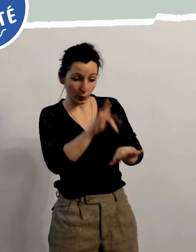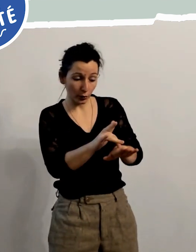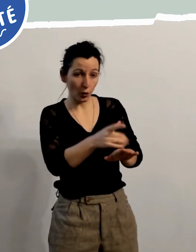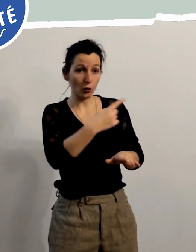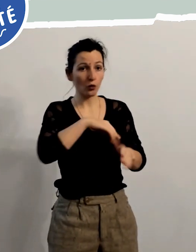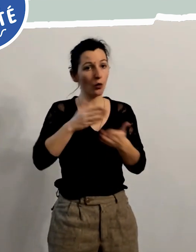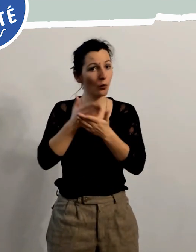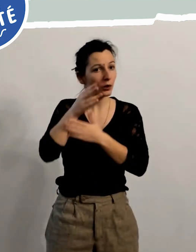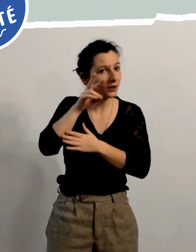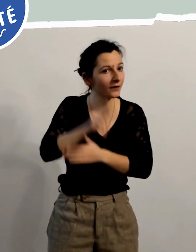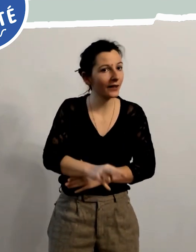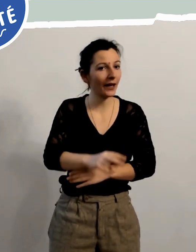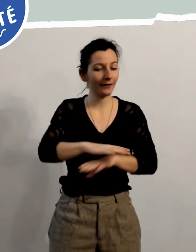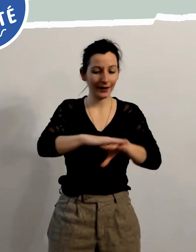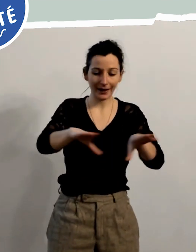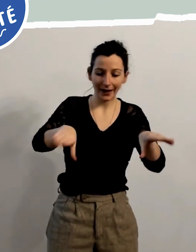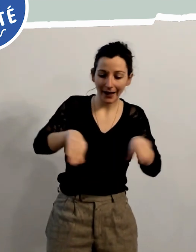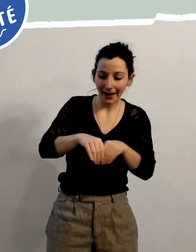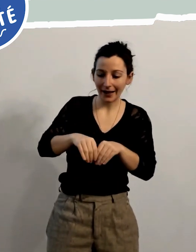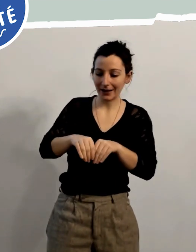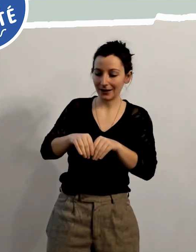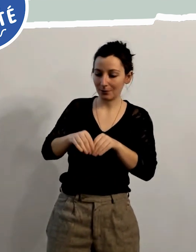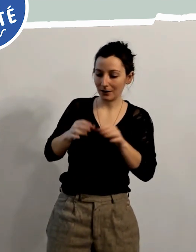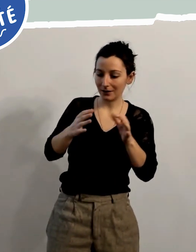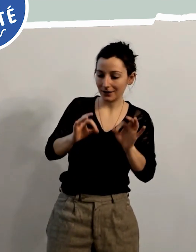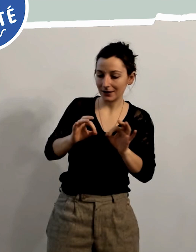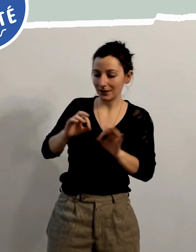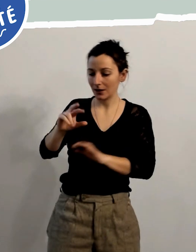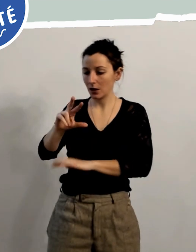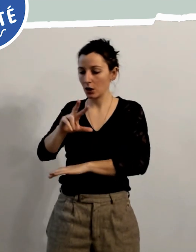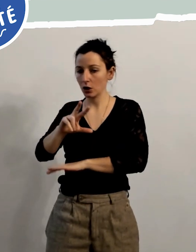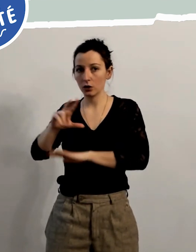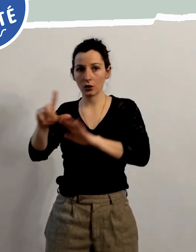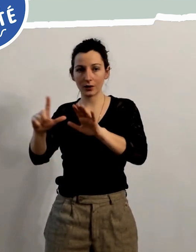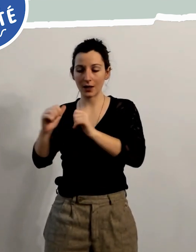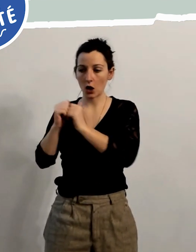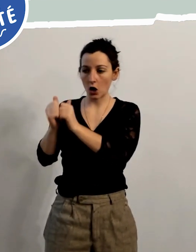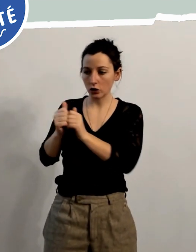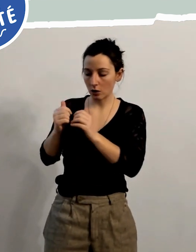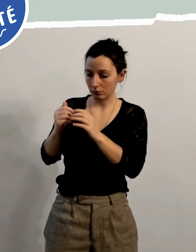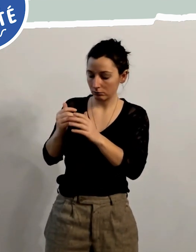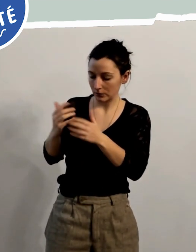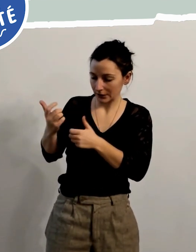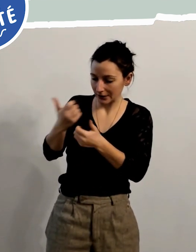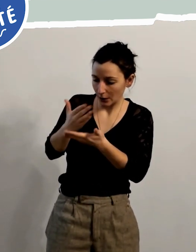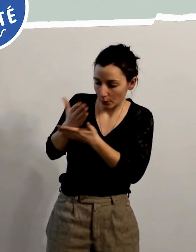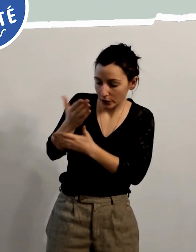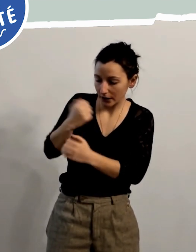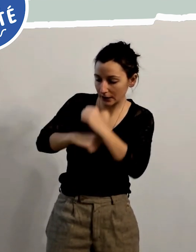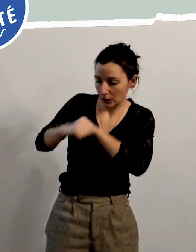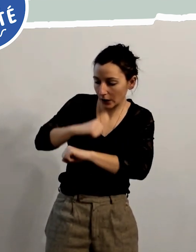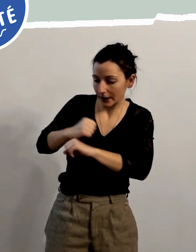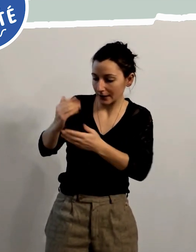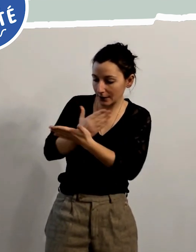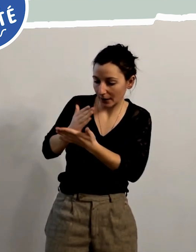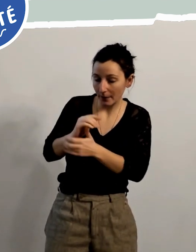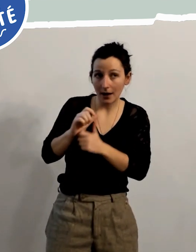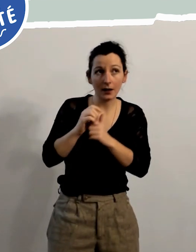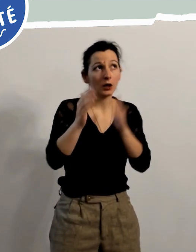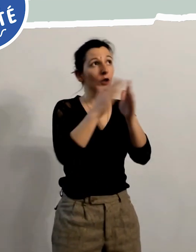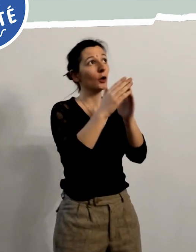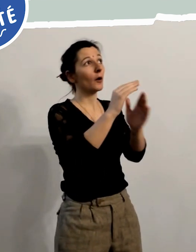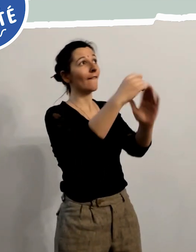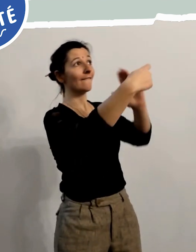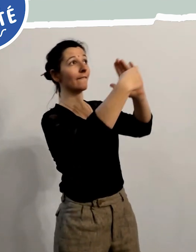monté un projet avec l'équipe du SDIS 37, et malheureusement notre projet n'a pas été financé. Donc on n'a pas eu les sous pour faire